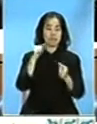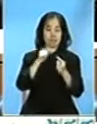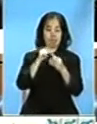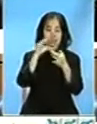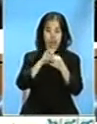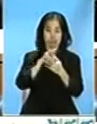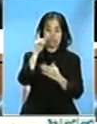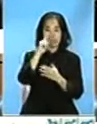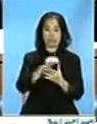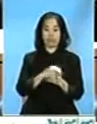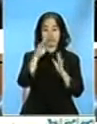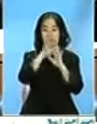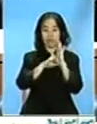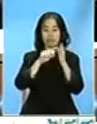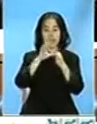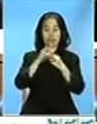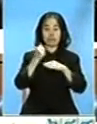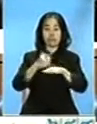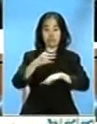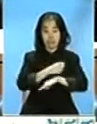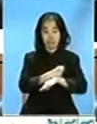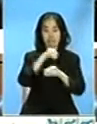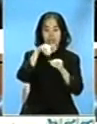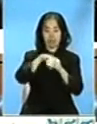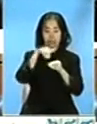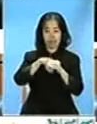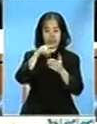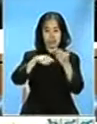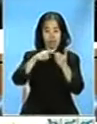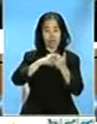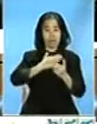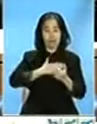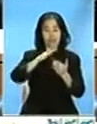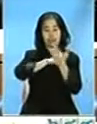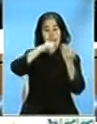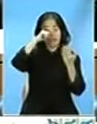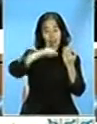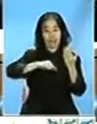ของการเมืองหรือของการเลือกตั้งบ้านเราเนี่ยมันปฏิเสธไม่ได้ครับท่านประธานว่